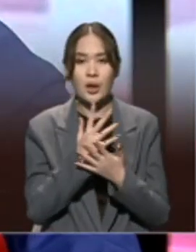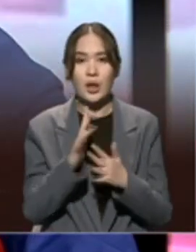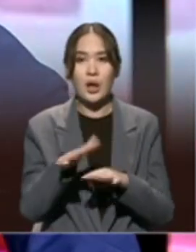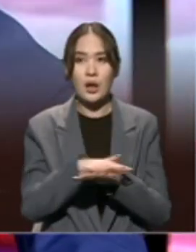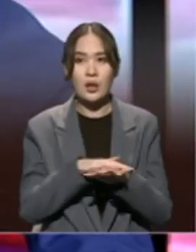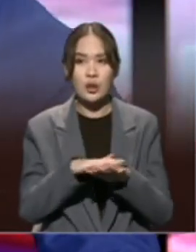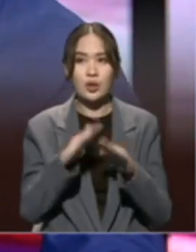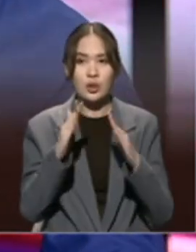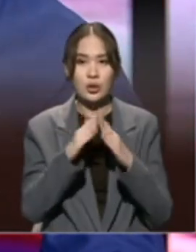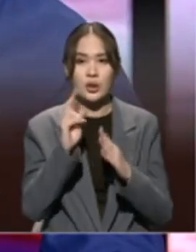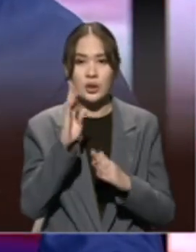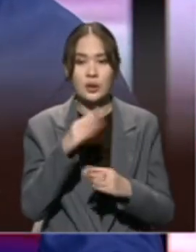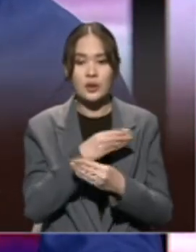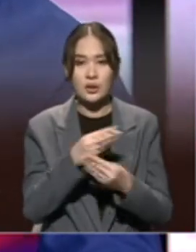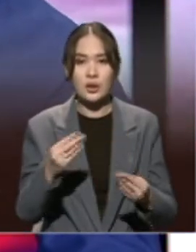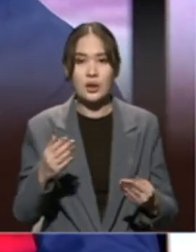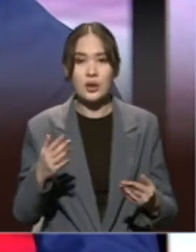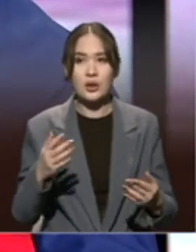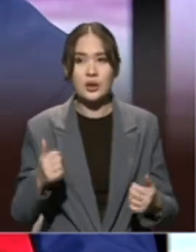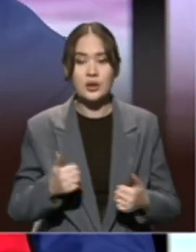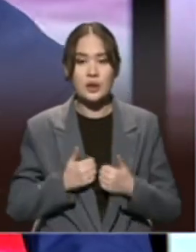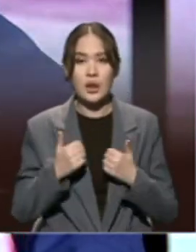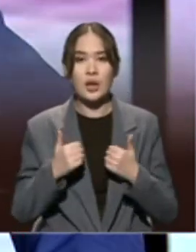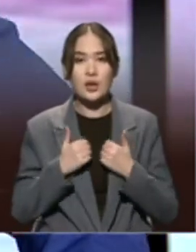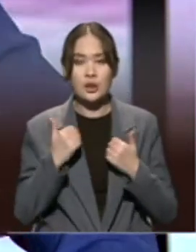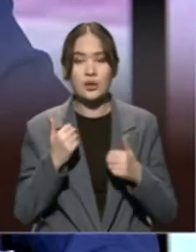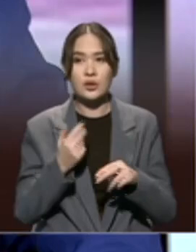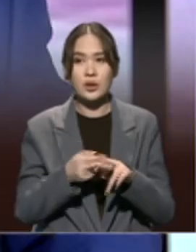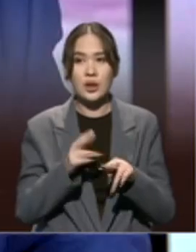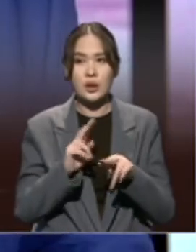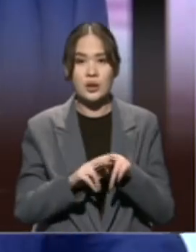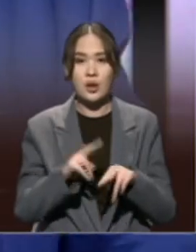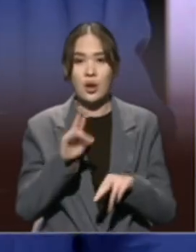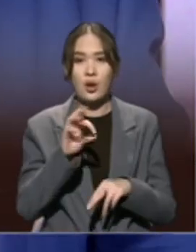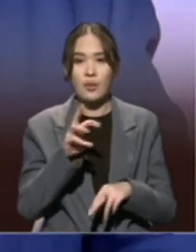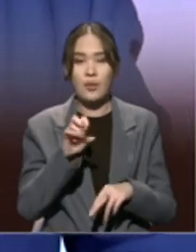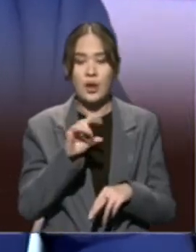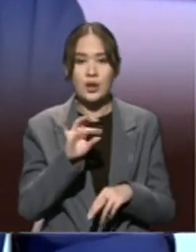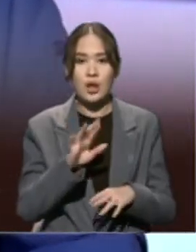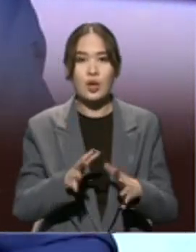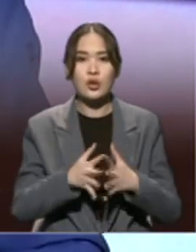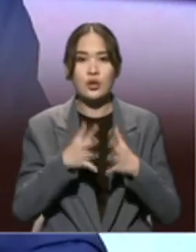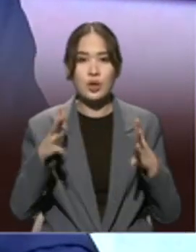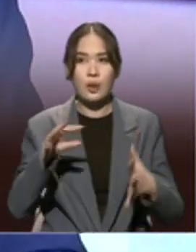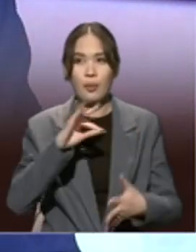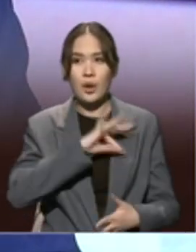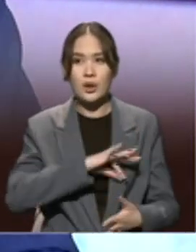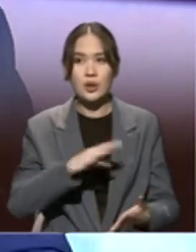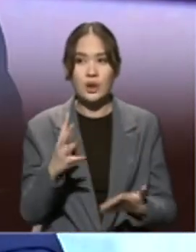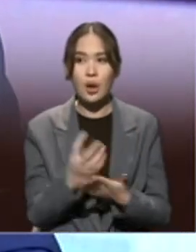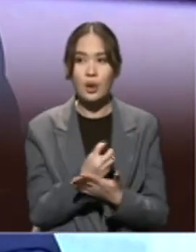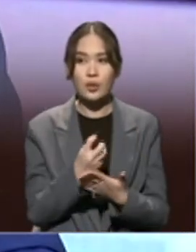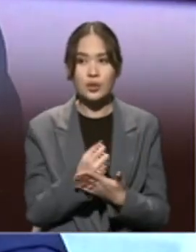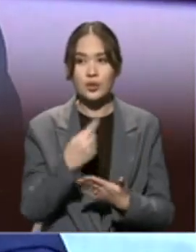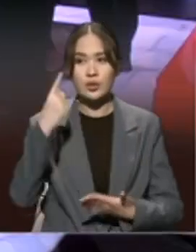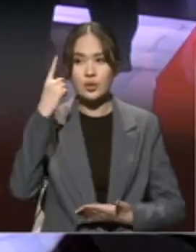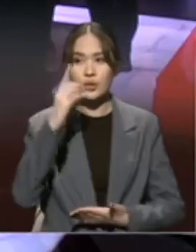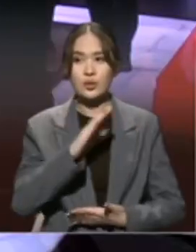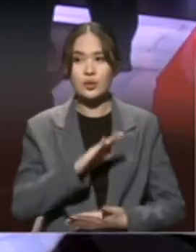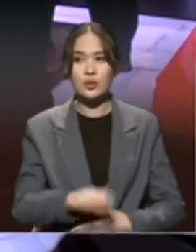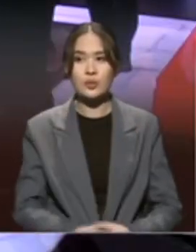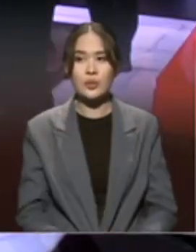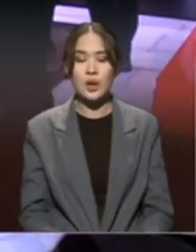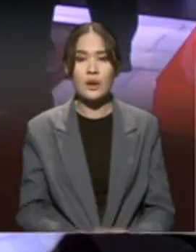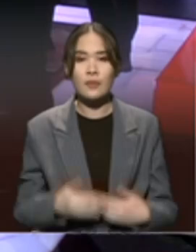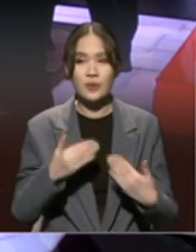жаңағы үйлерін беруге тырысып жатыр қазір. Сондықтан түсіріп жатыр. Анау компаниялар үлкен пайда тауып жатыр деген. Аға, иә, оңыңыз дұрыс айтып